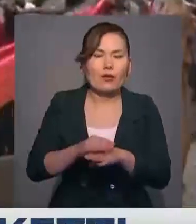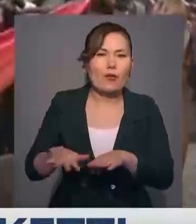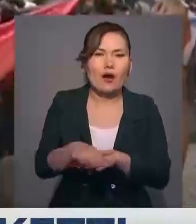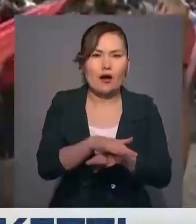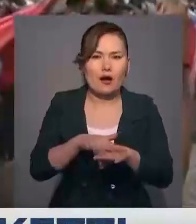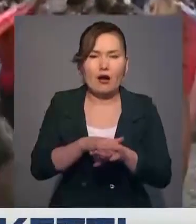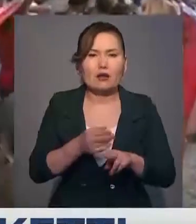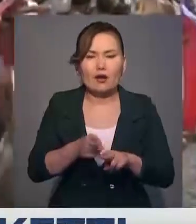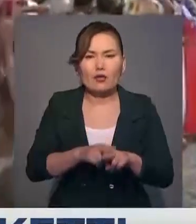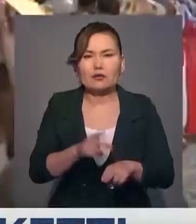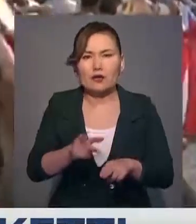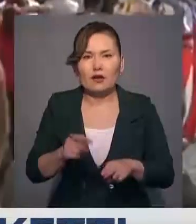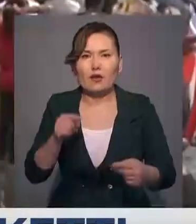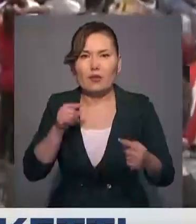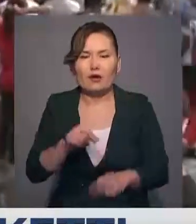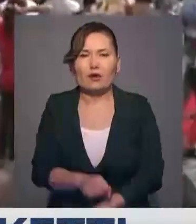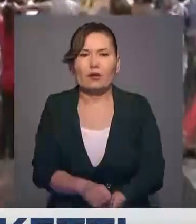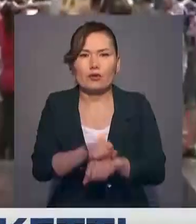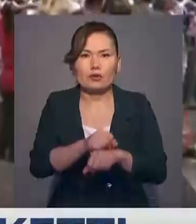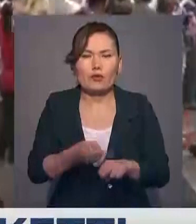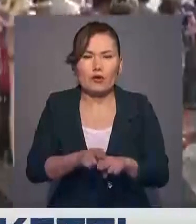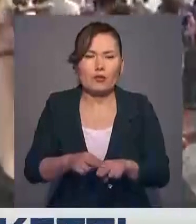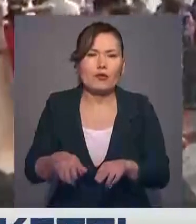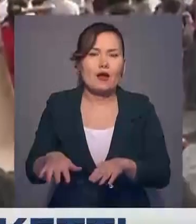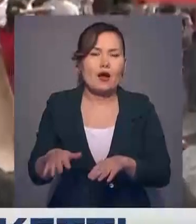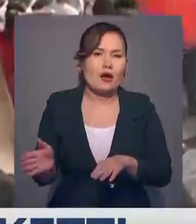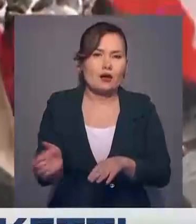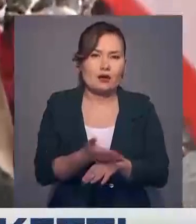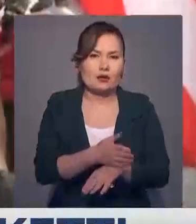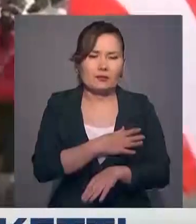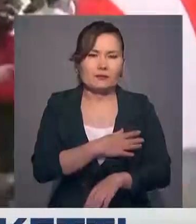алмасу тілшілердің қолына түсіп, Роселионың әрекеті әшкере болған.